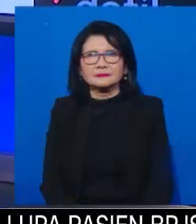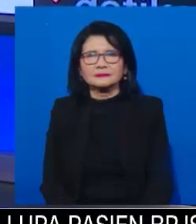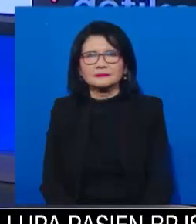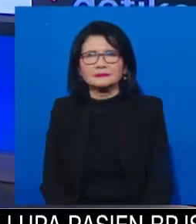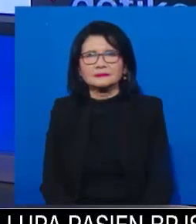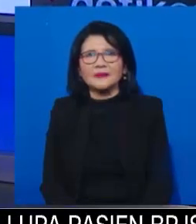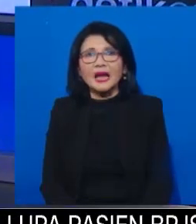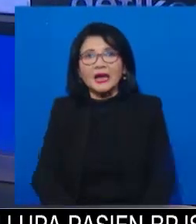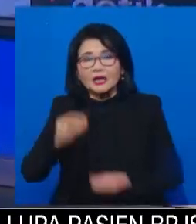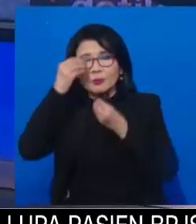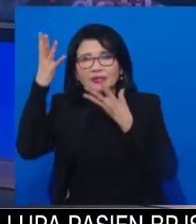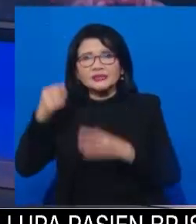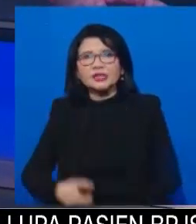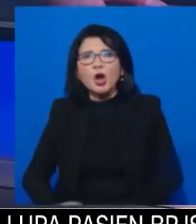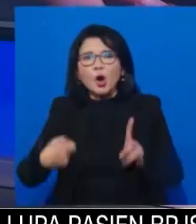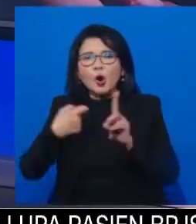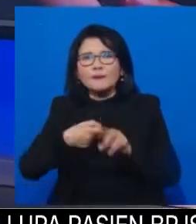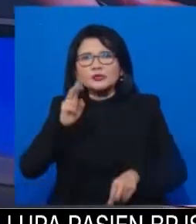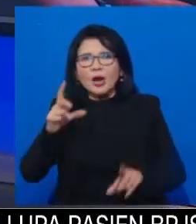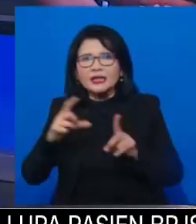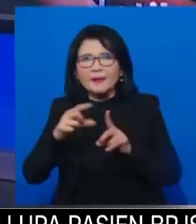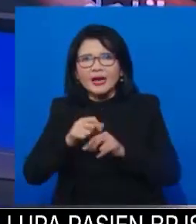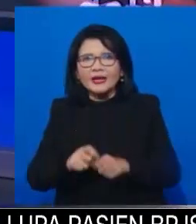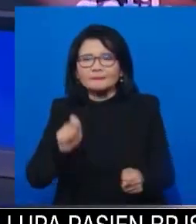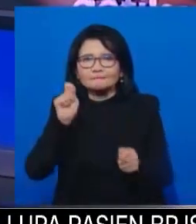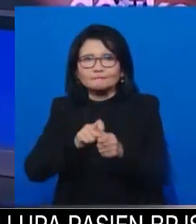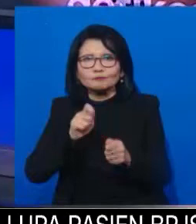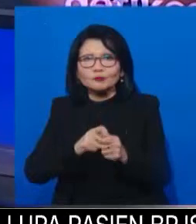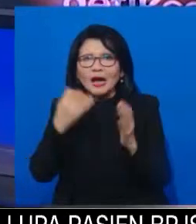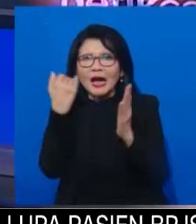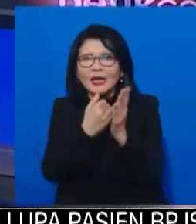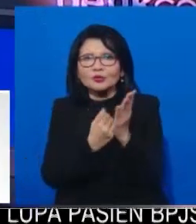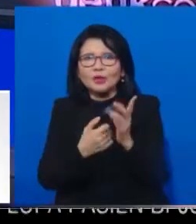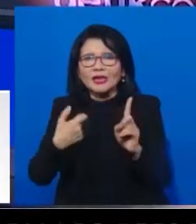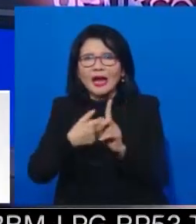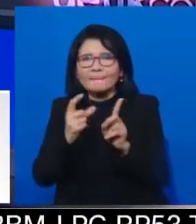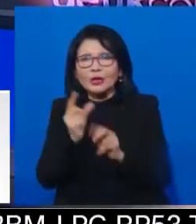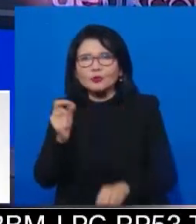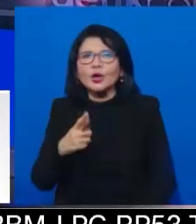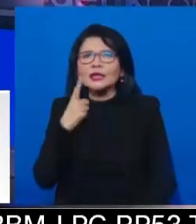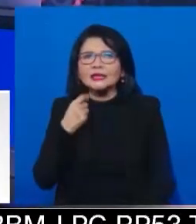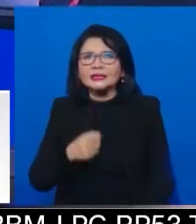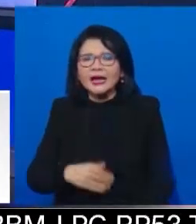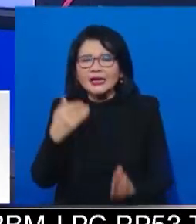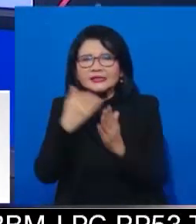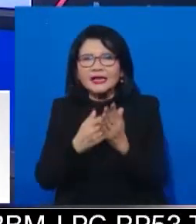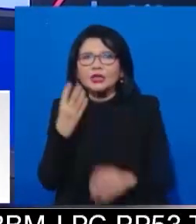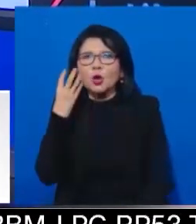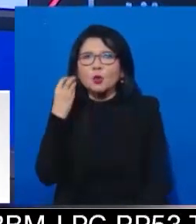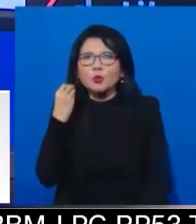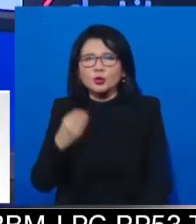kita ke informasi lain komisi 2 DPR RI menyepakati revisi peraturan KPU atau PKPU mengenai perubahan syarat usia capres dan